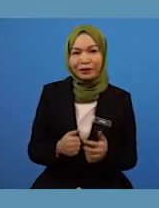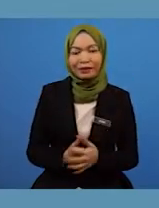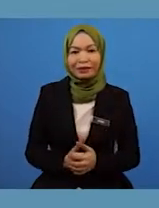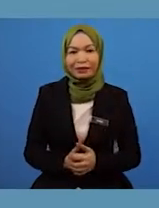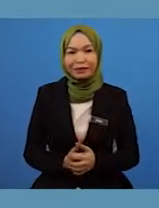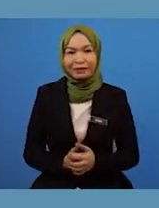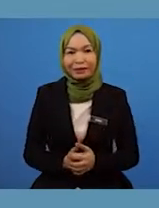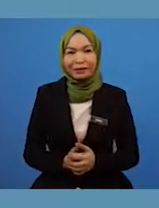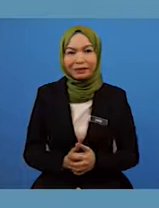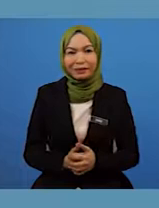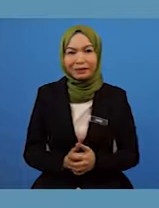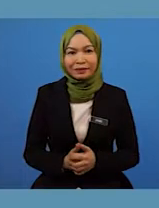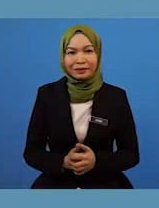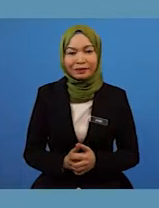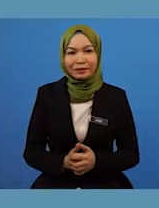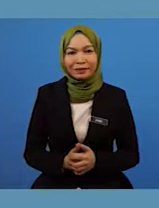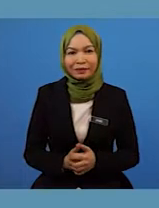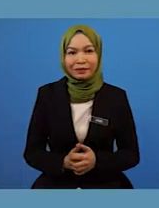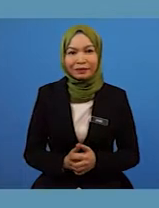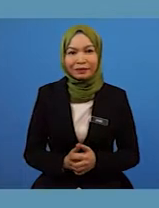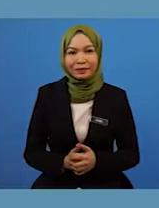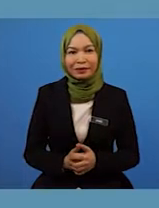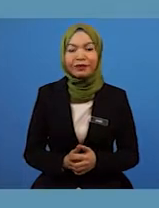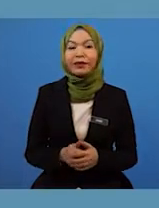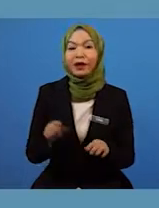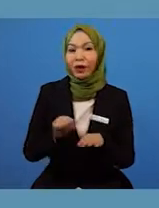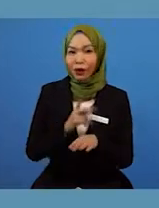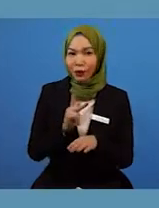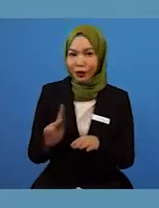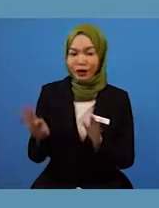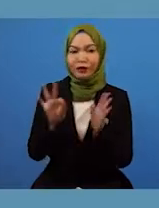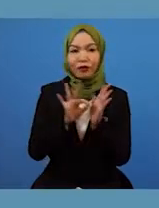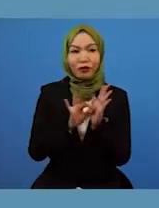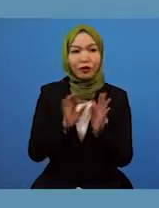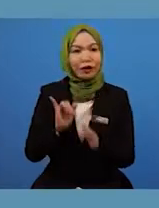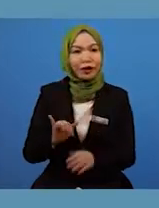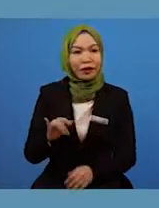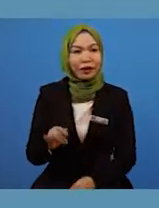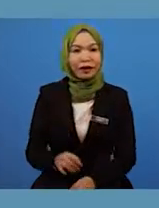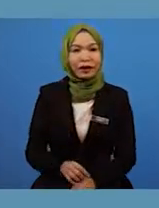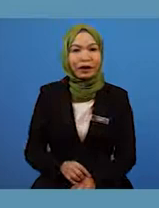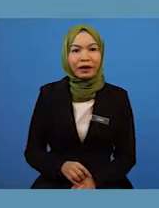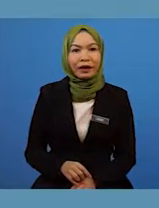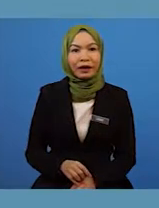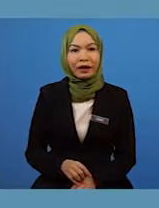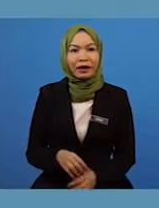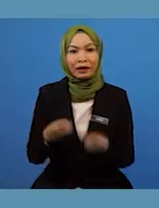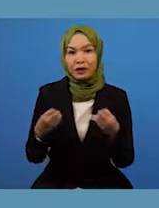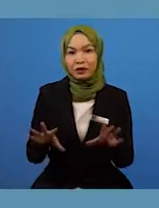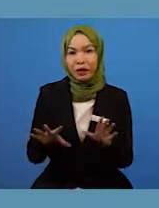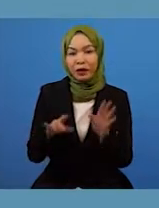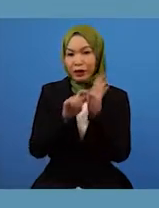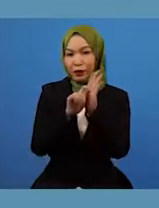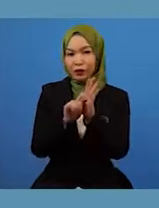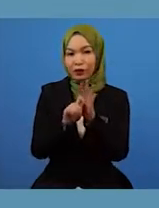haba menggunakan formula MC tita. Isi padu air telah diberikan dalam